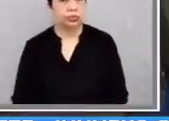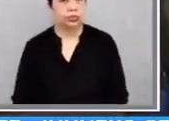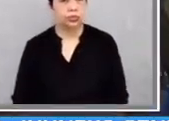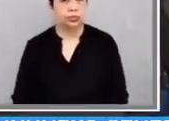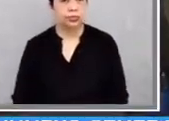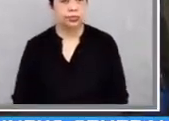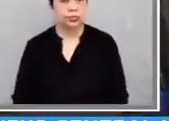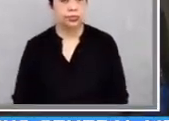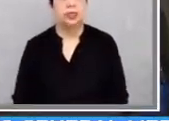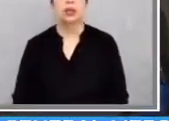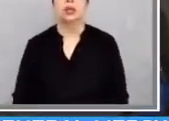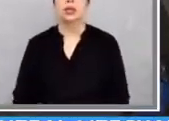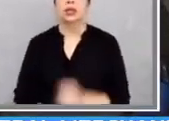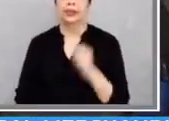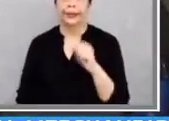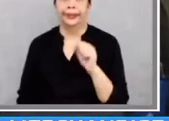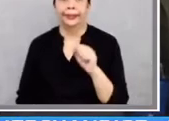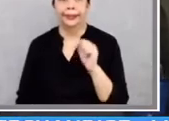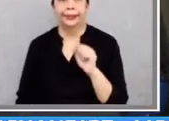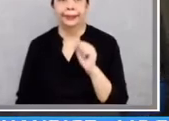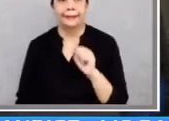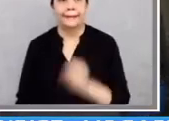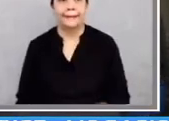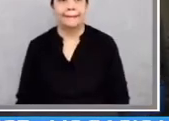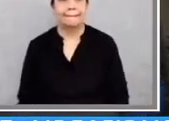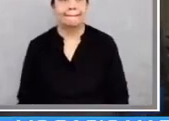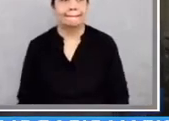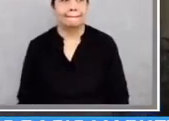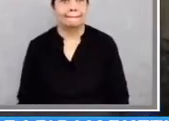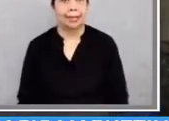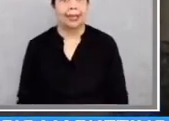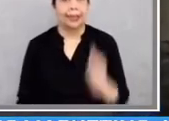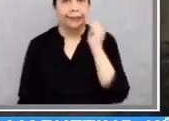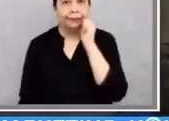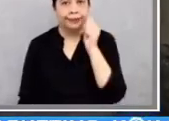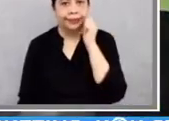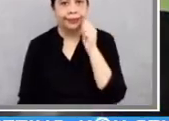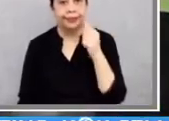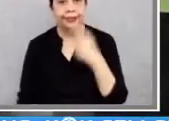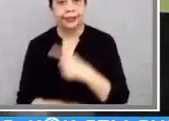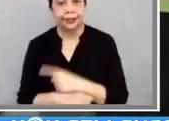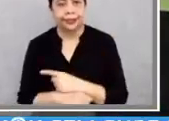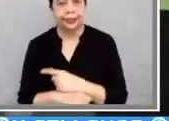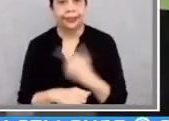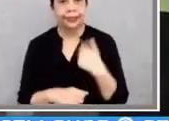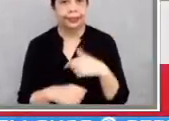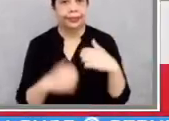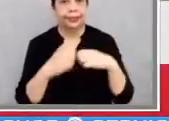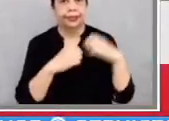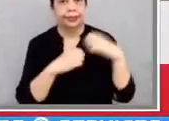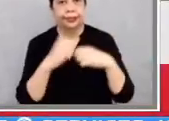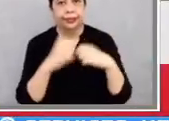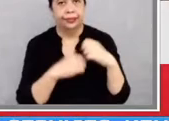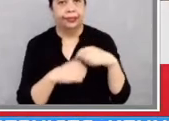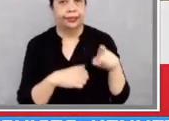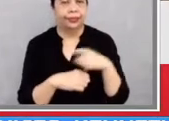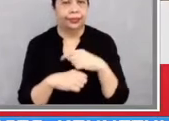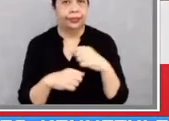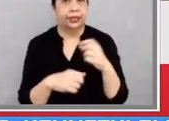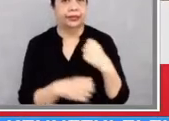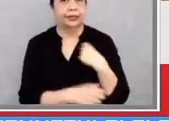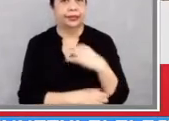Oh, yes naman, Rafi. Ano? Everyday naman ano, ang ating engineering, ang ating rolling stock